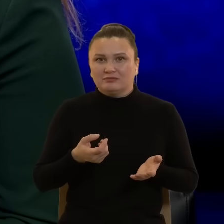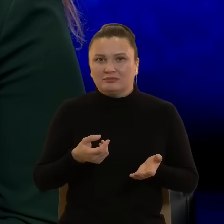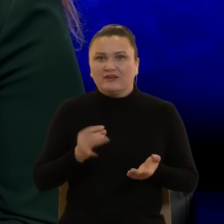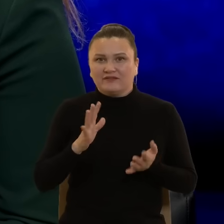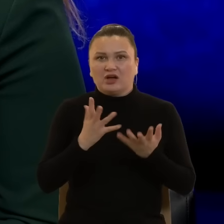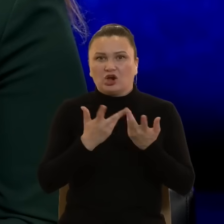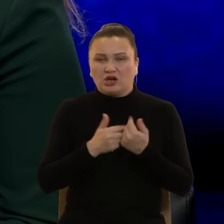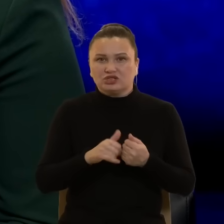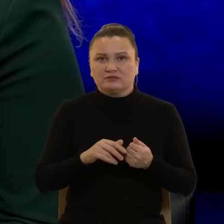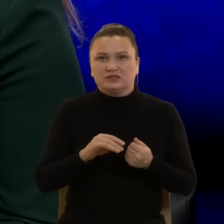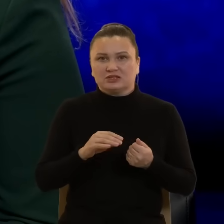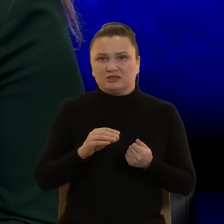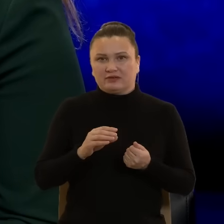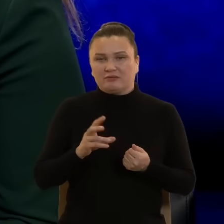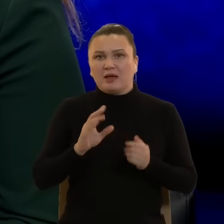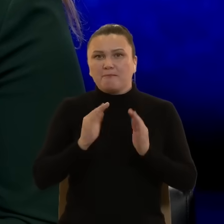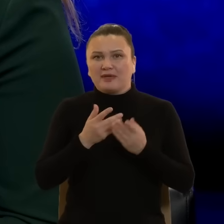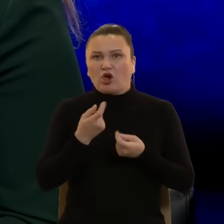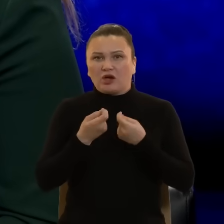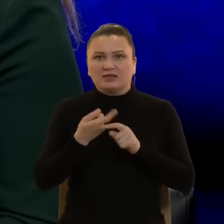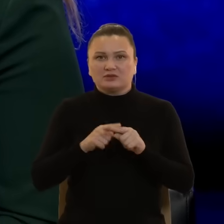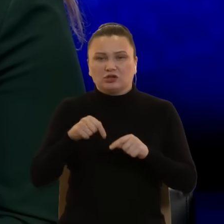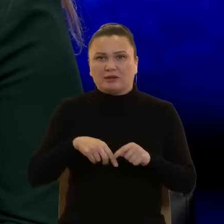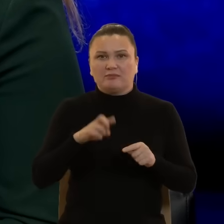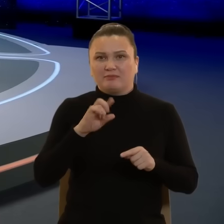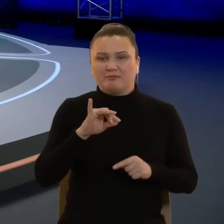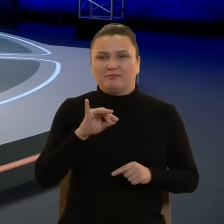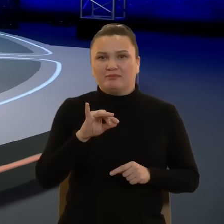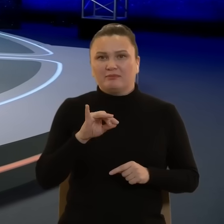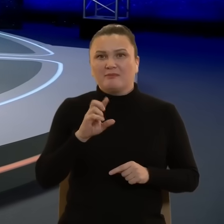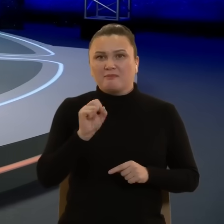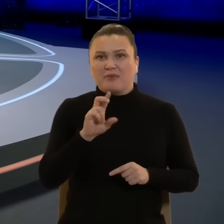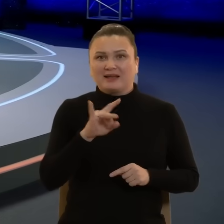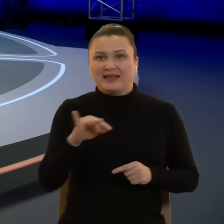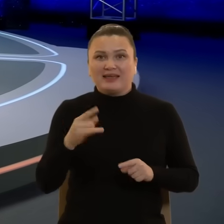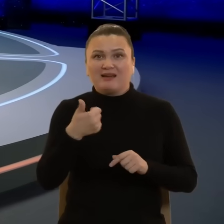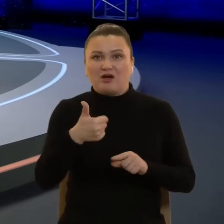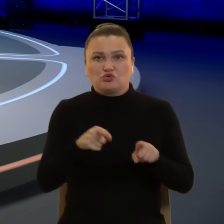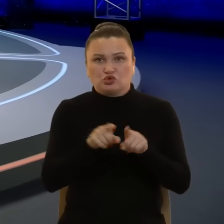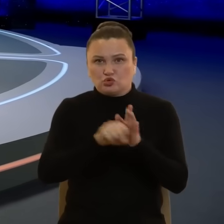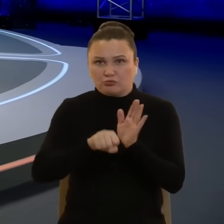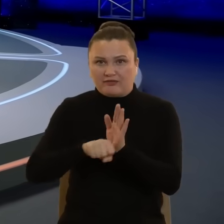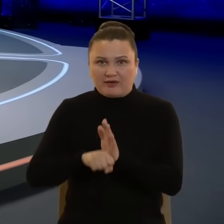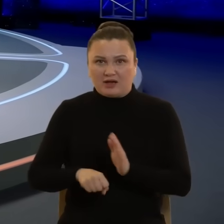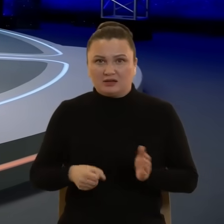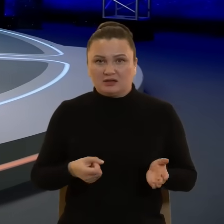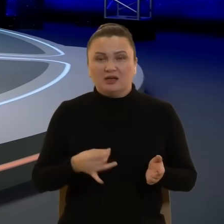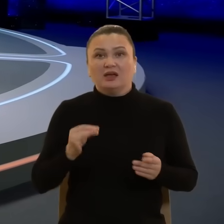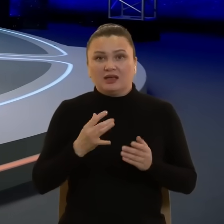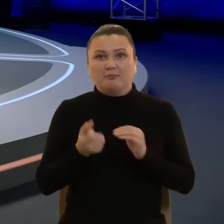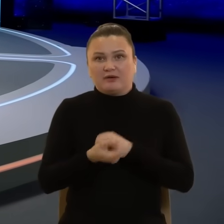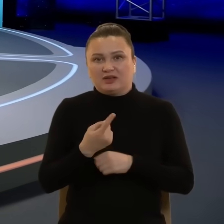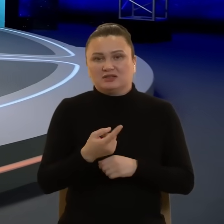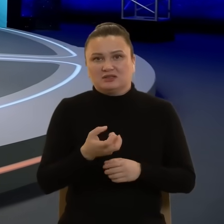в количественном, качественном соотношении микроорганизмов, которые эту нормальную микрофлору представляют. И это может приводить к особым